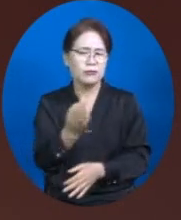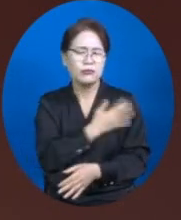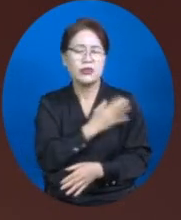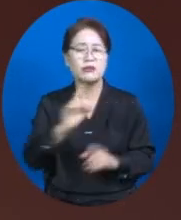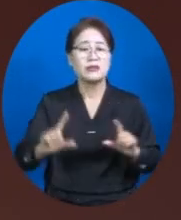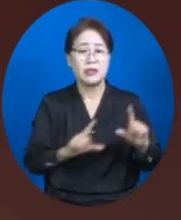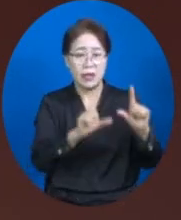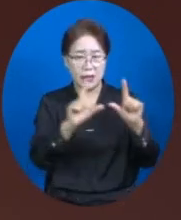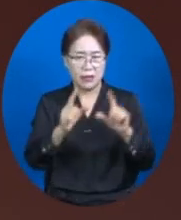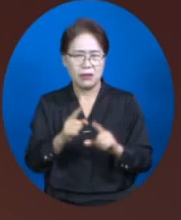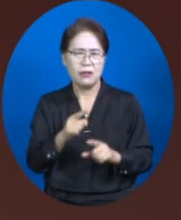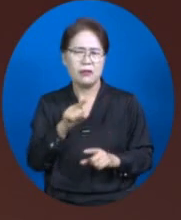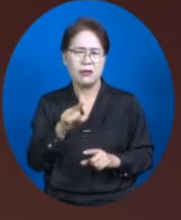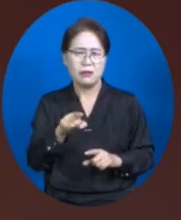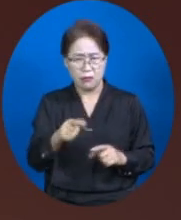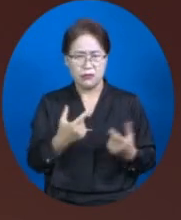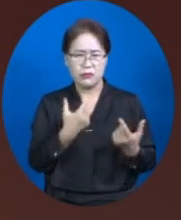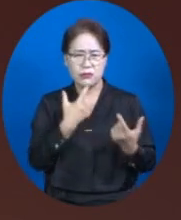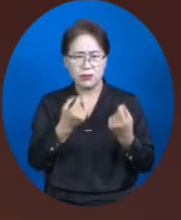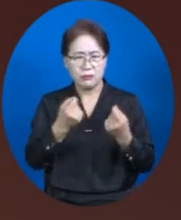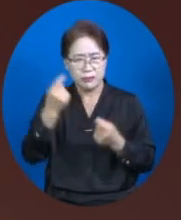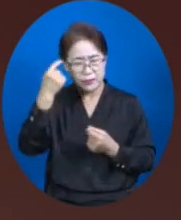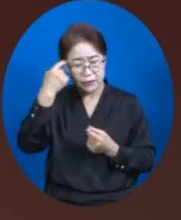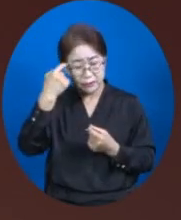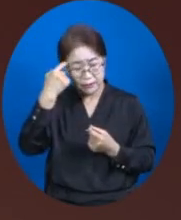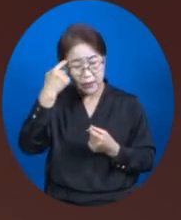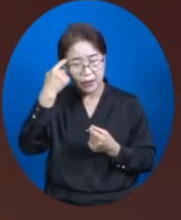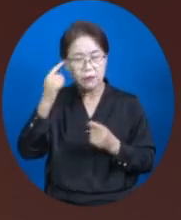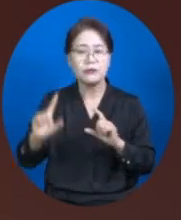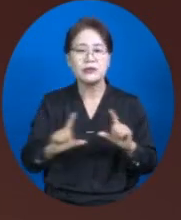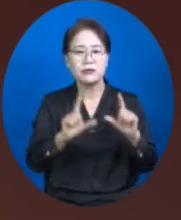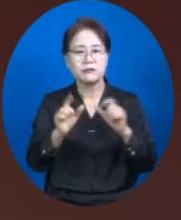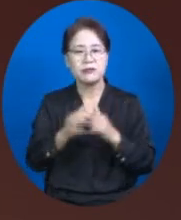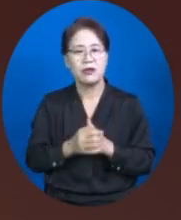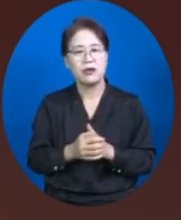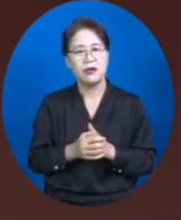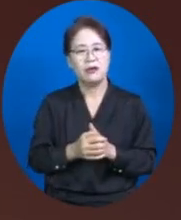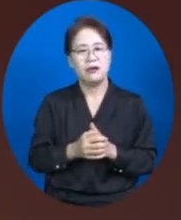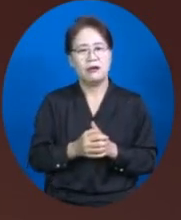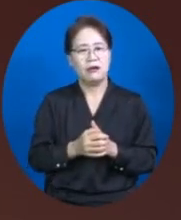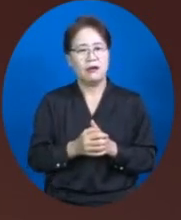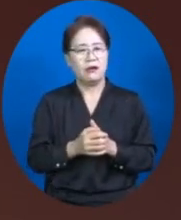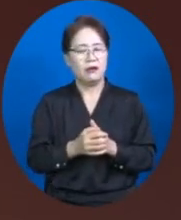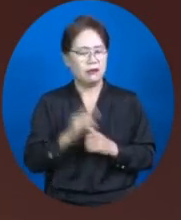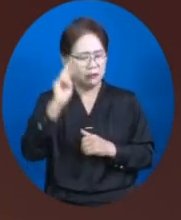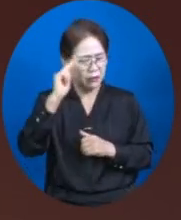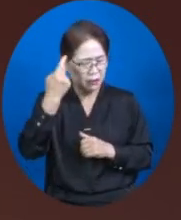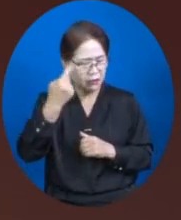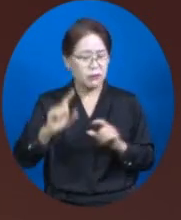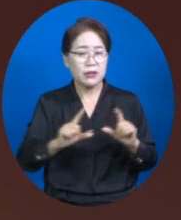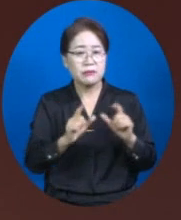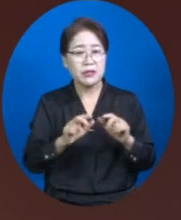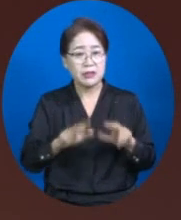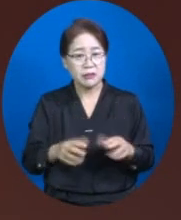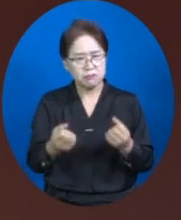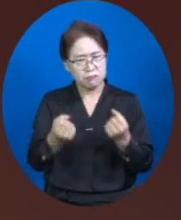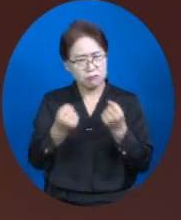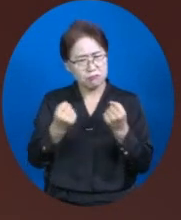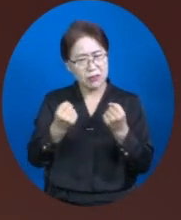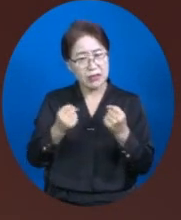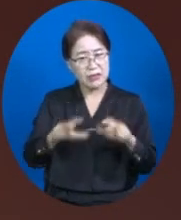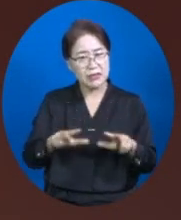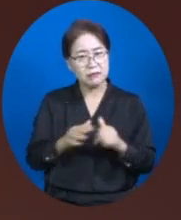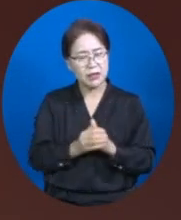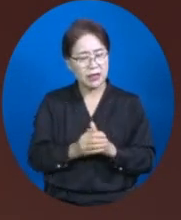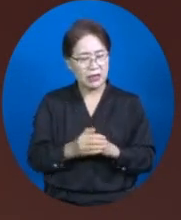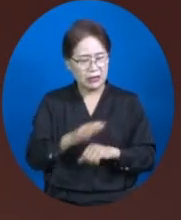사람들이 있어요 아니 부자이기 때문에 내가 언제나 평안할 것으로 착각하며 사는 사람들이 있습니다 지금 건강하고 지금